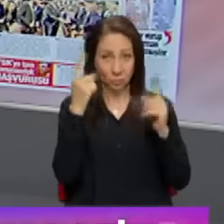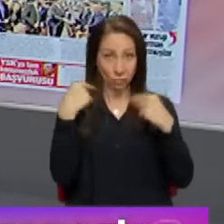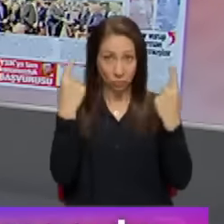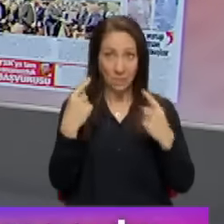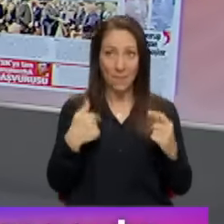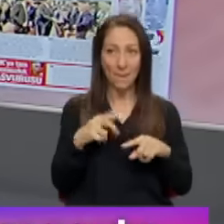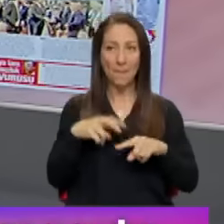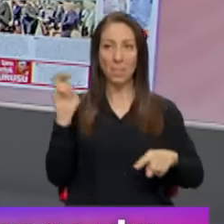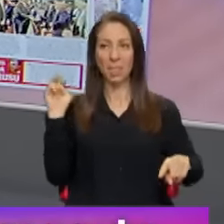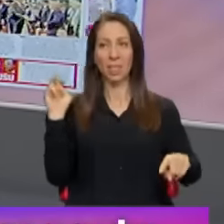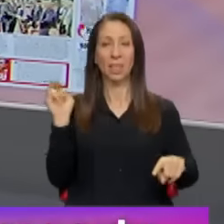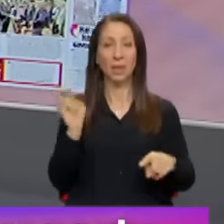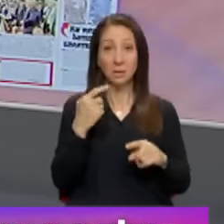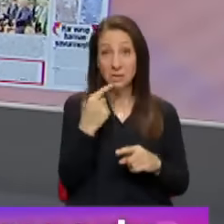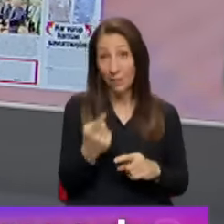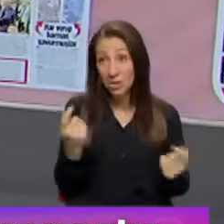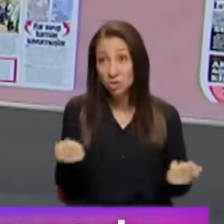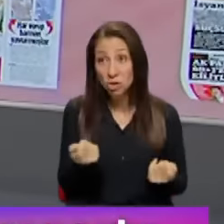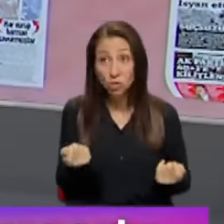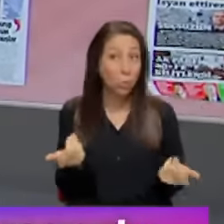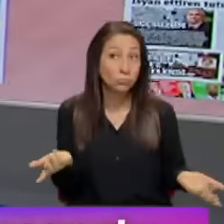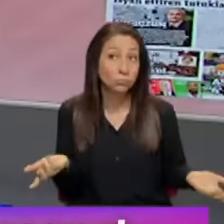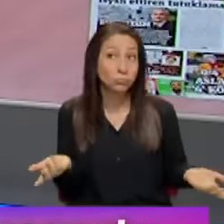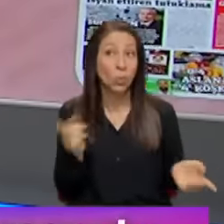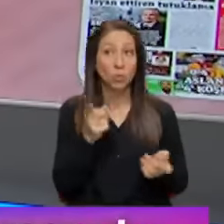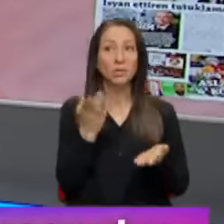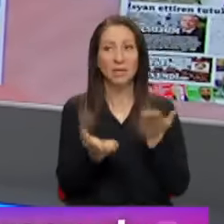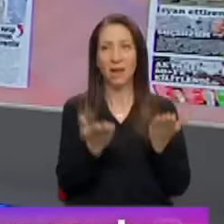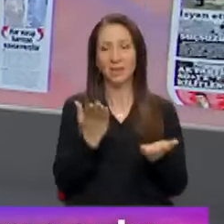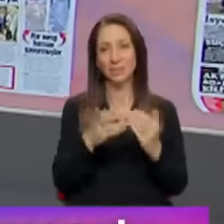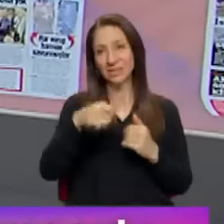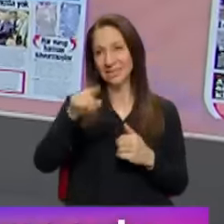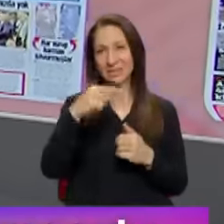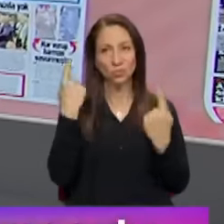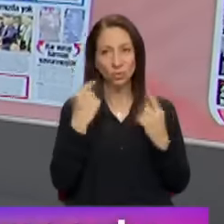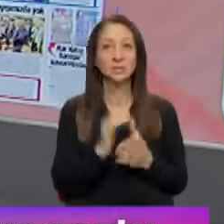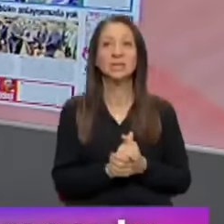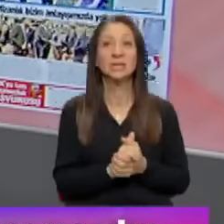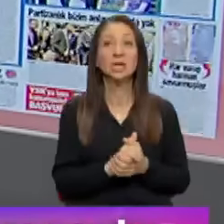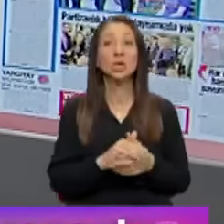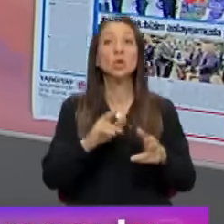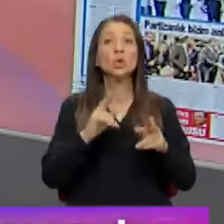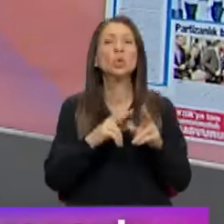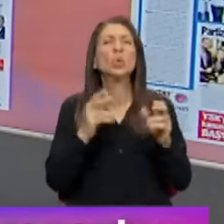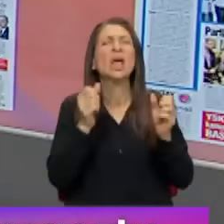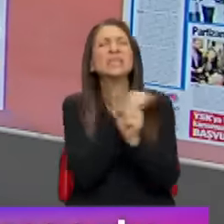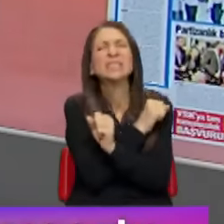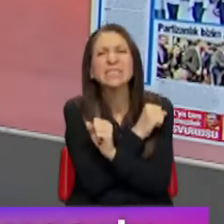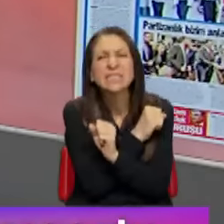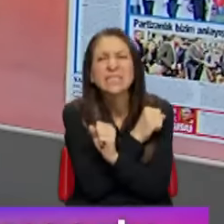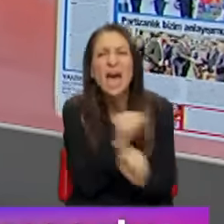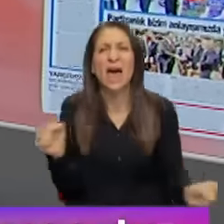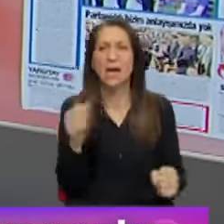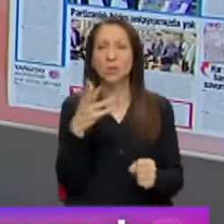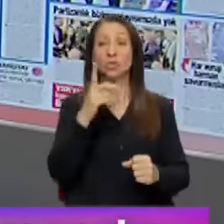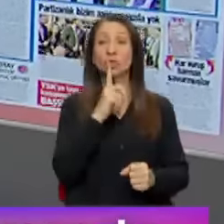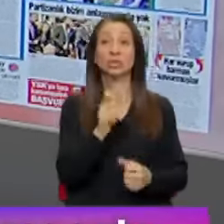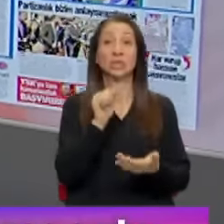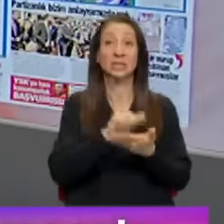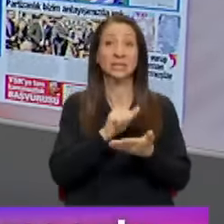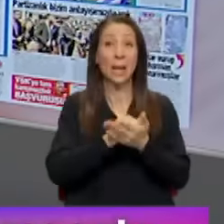ben de kenarda durayım mı demeye çalışıyor. Onun değerlendirmesini sizden alacağım. Külliyen zarar. Sözcü